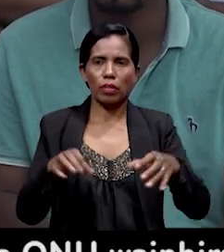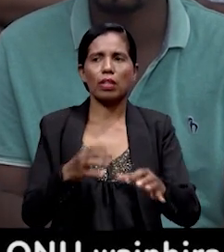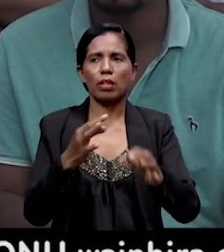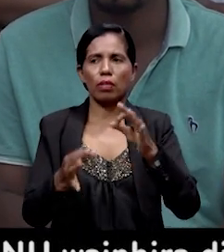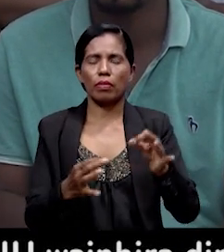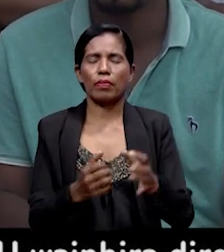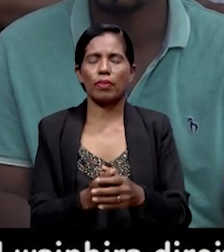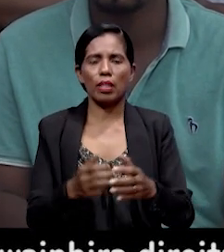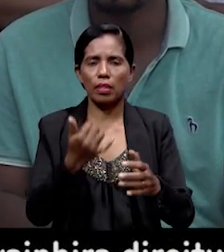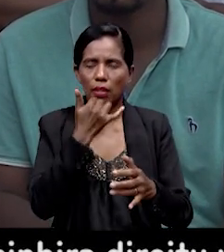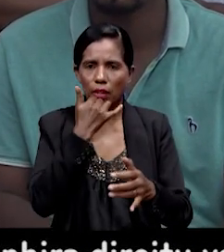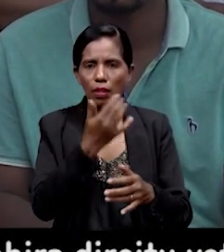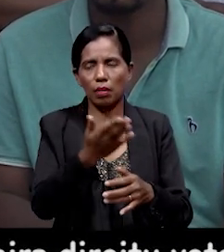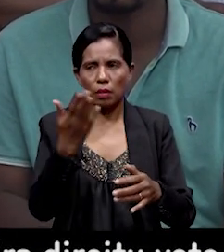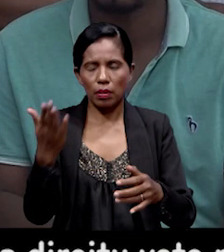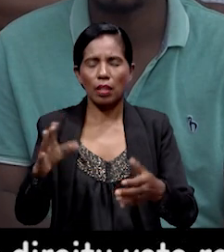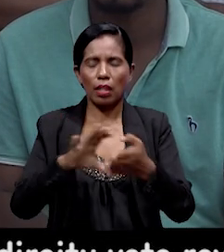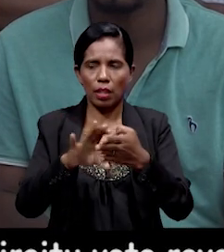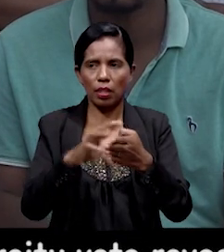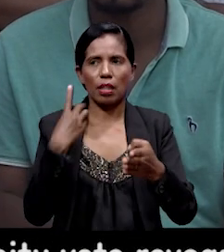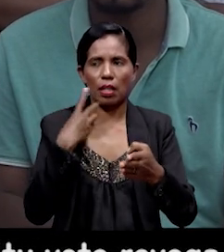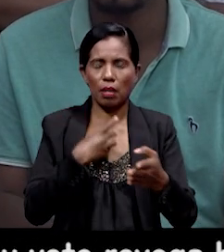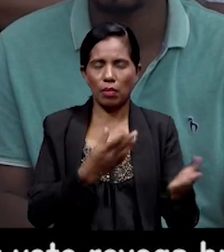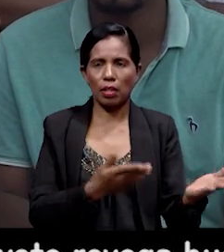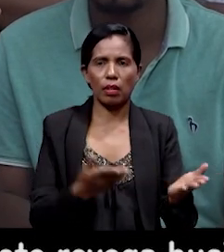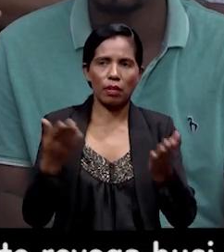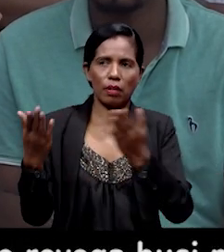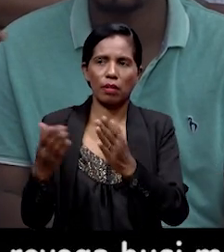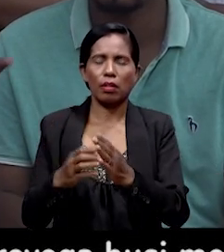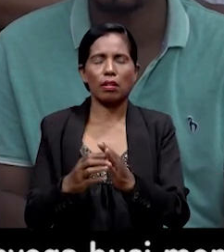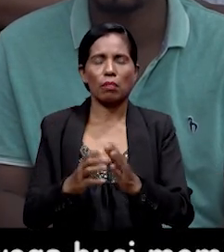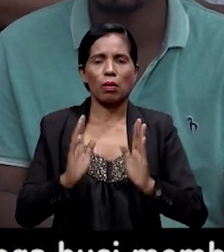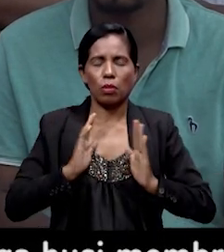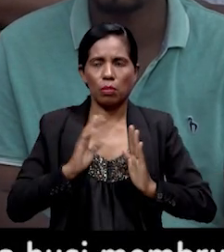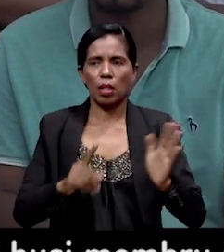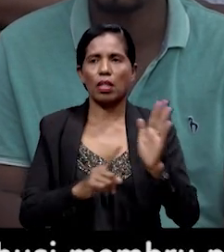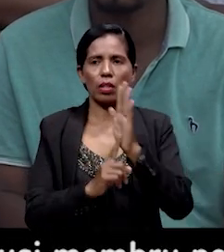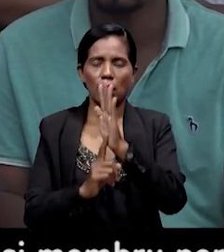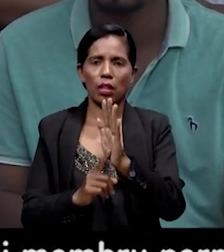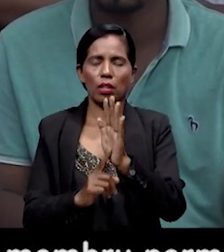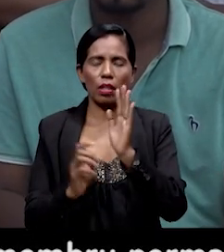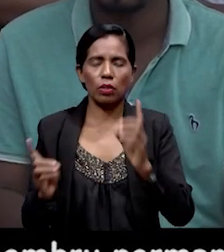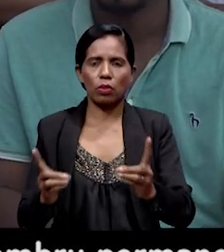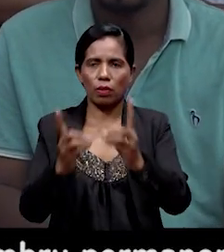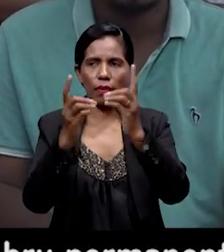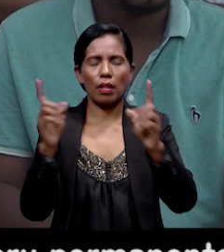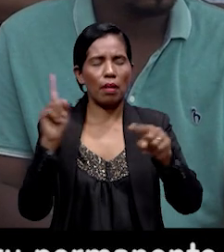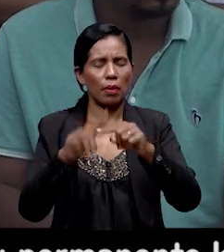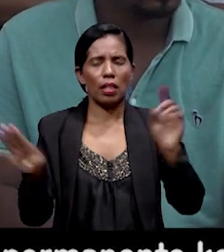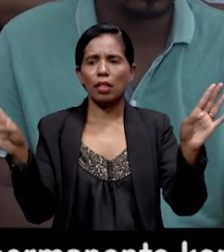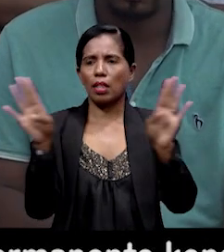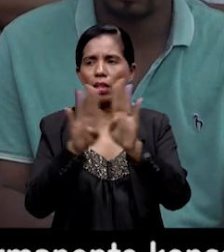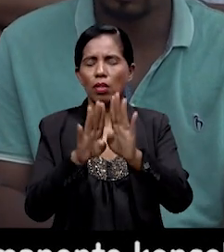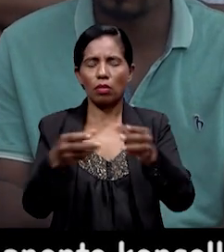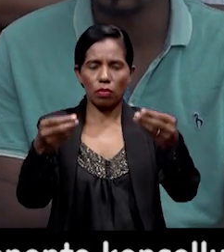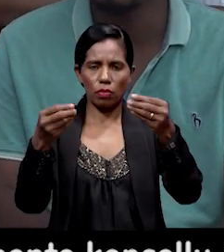failan su rumah ita bot sira haruk karta maya. Para ami haruk amnia be patraum bah suru. Labe le takare tan sene fo fo be toda